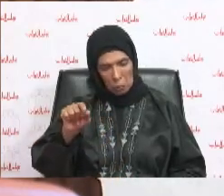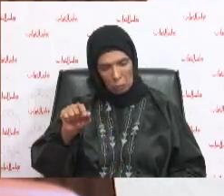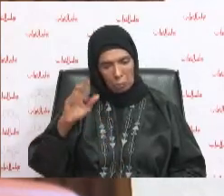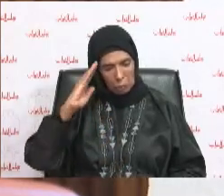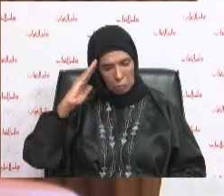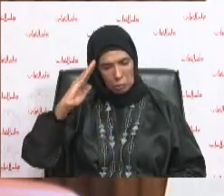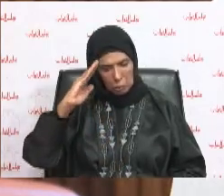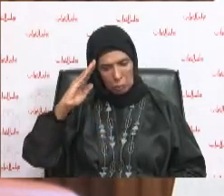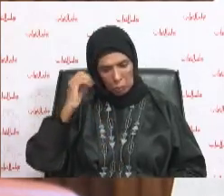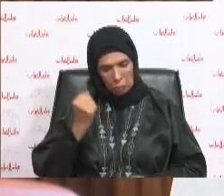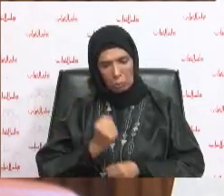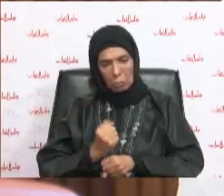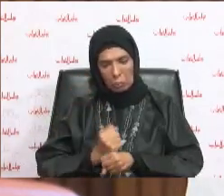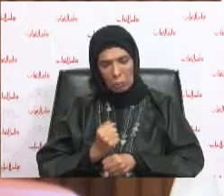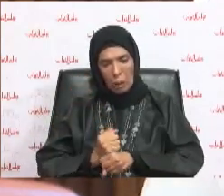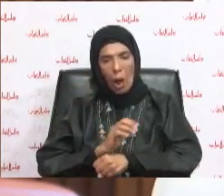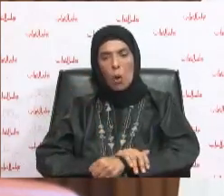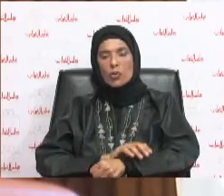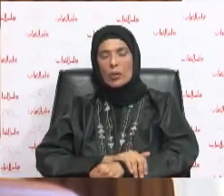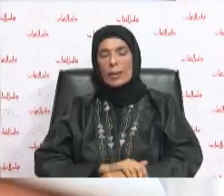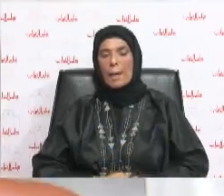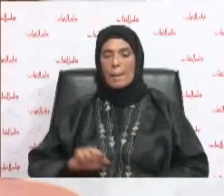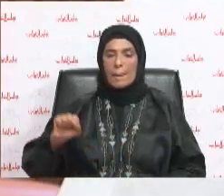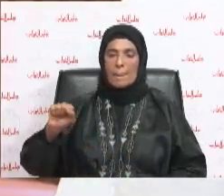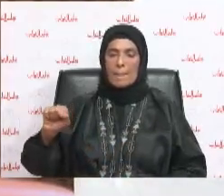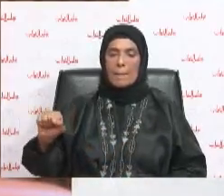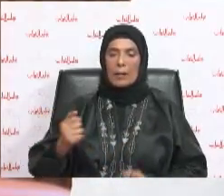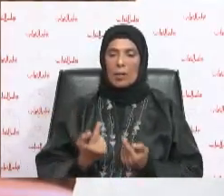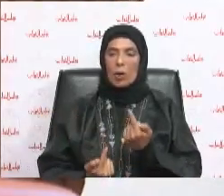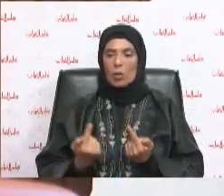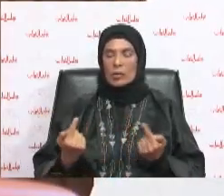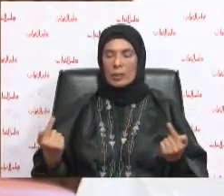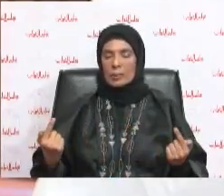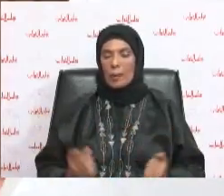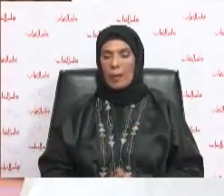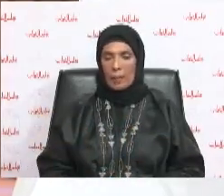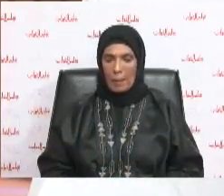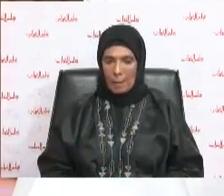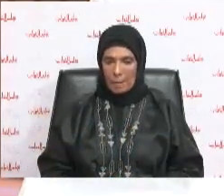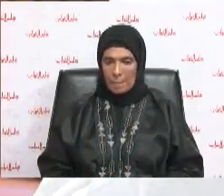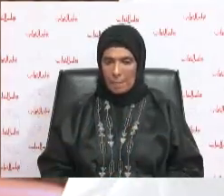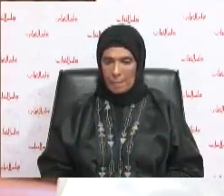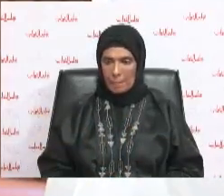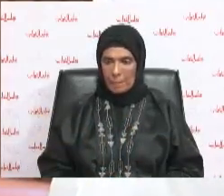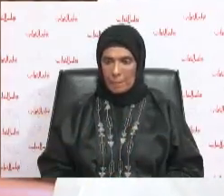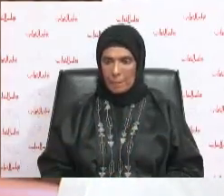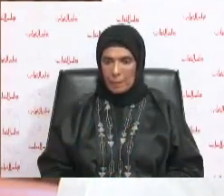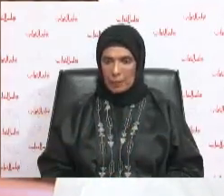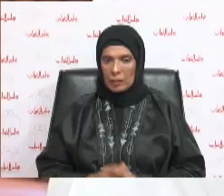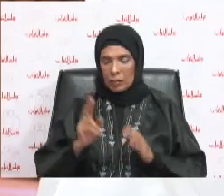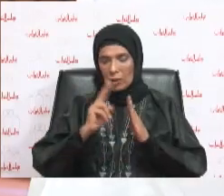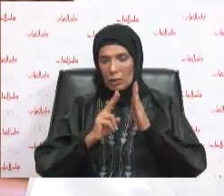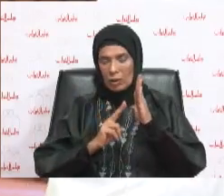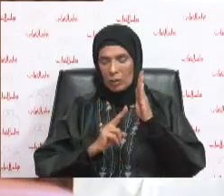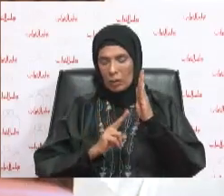مشكورين على الجهد اللي قايمين فيه الصراحة وخصوصا يعني قطاع الزراعة. ولكن بعد هناك ايضا من يوم قريت التقرير